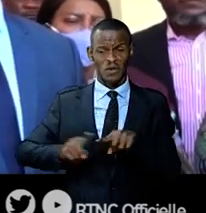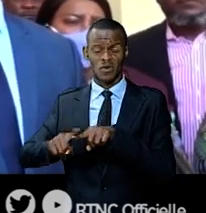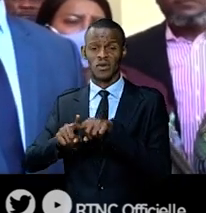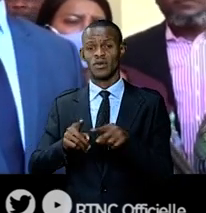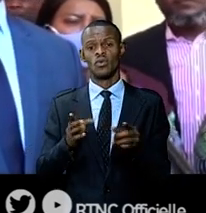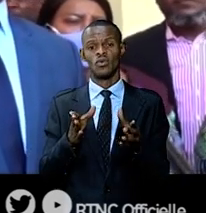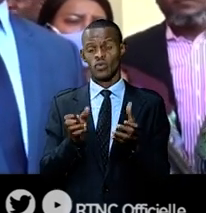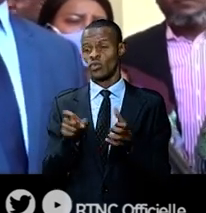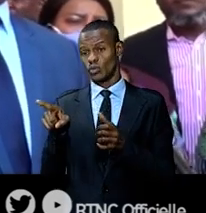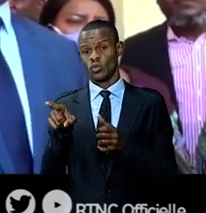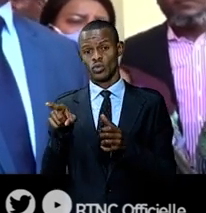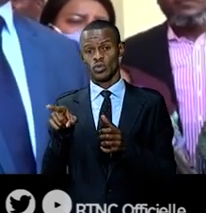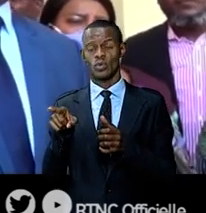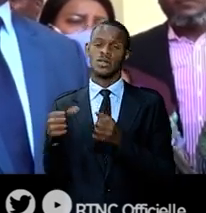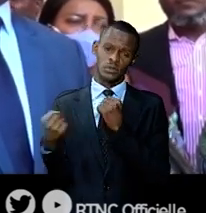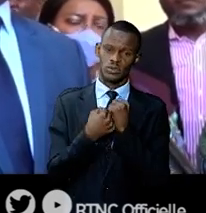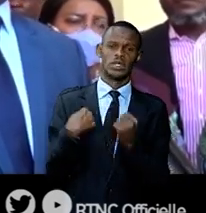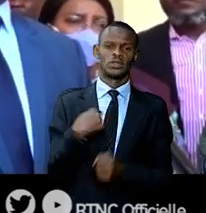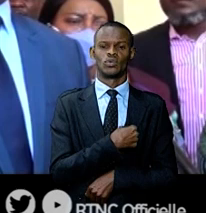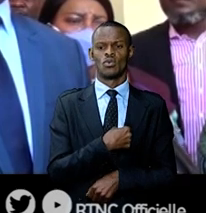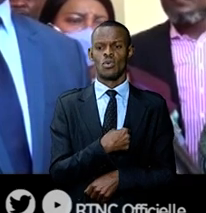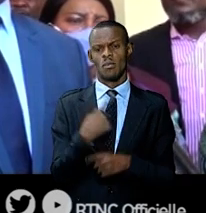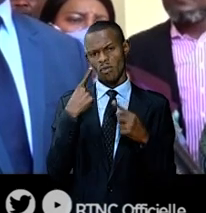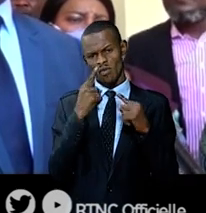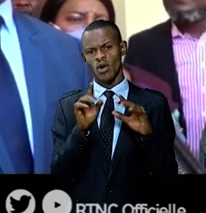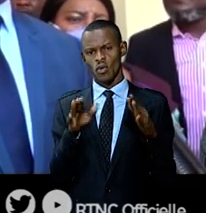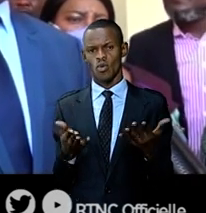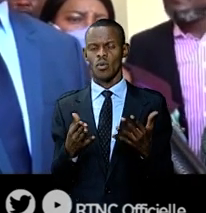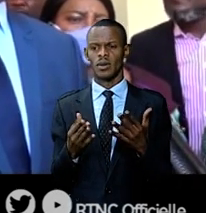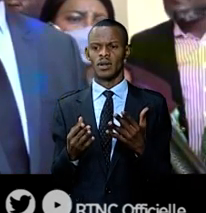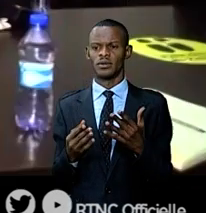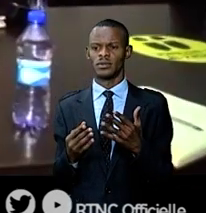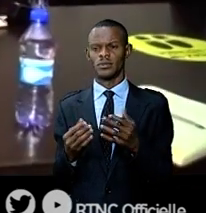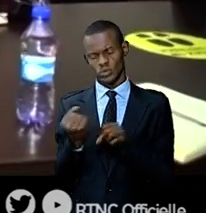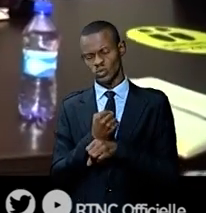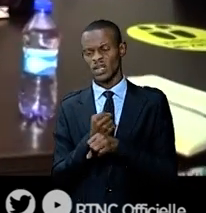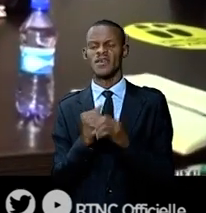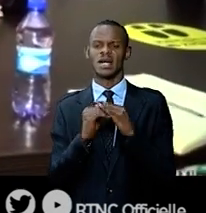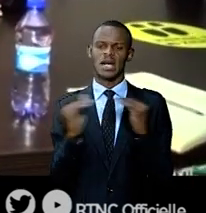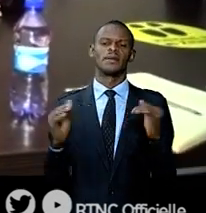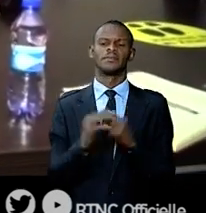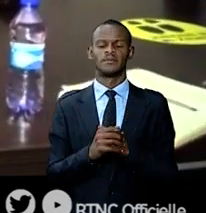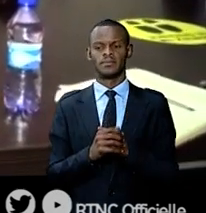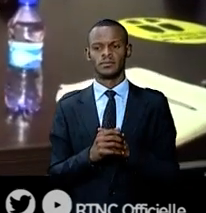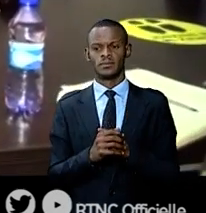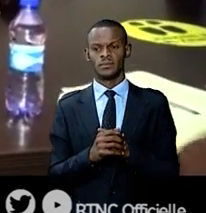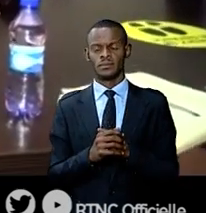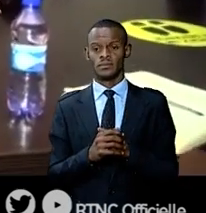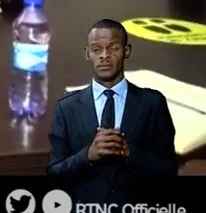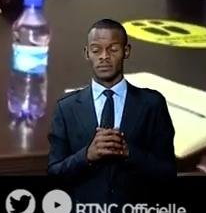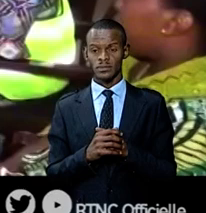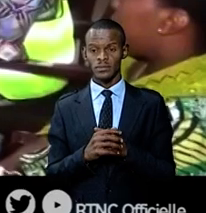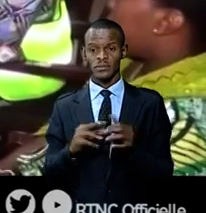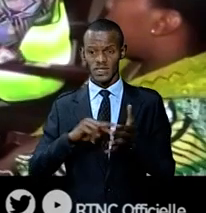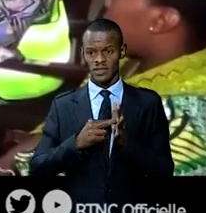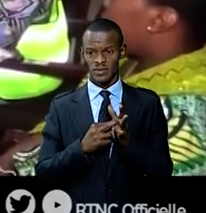1 pour que les conditions soient allégées pour leur permettre de travailler dans le cadre. À travers cette série de missions d'inspection